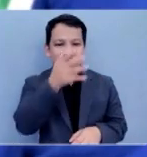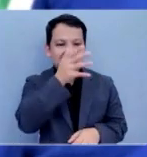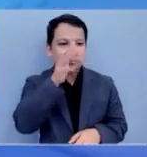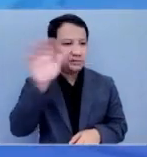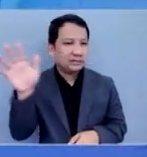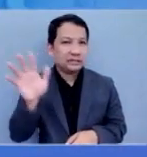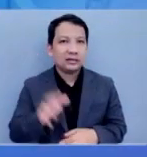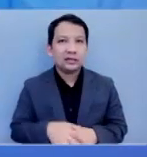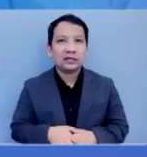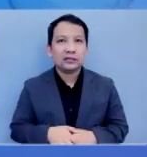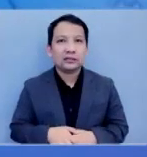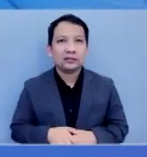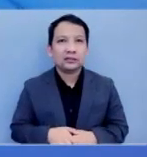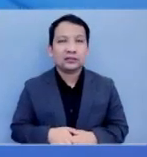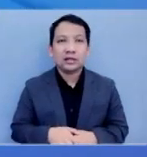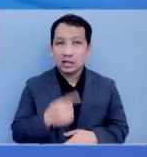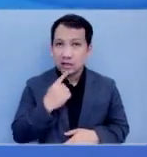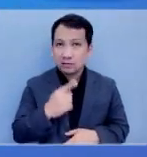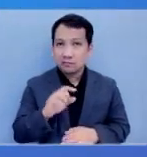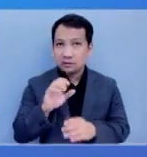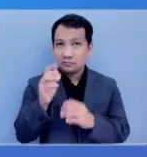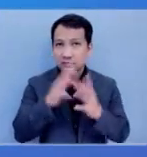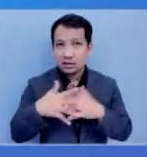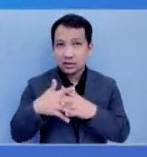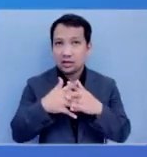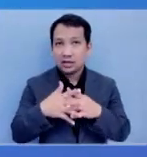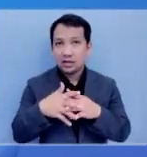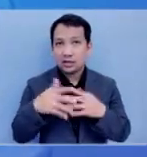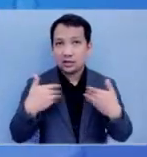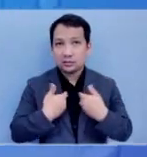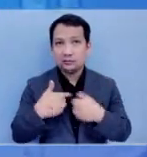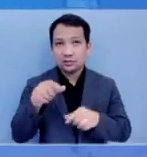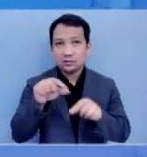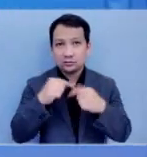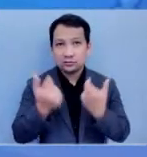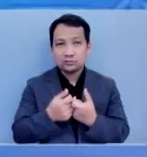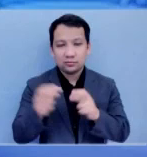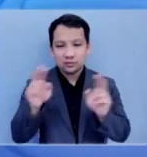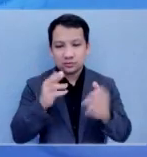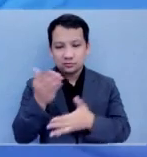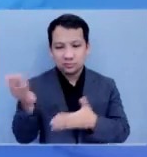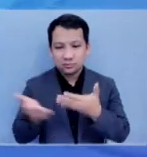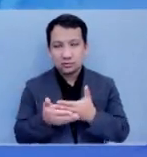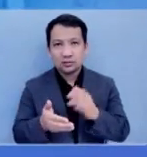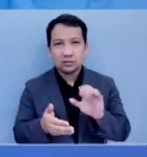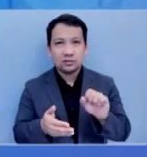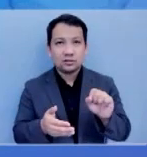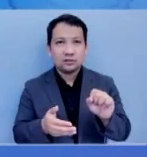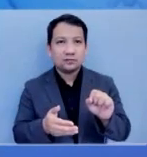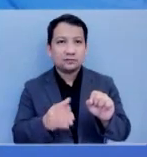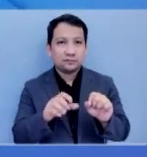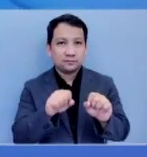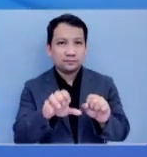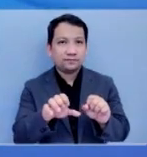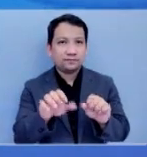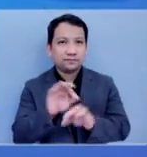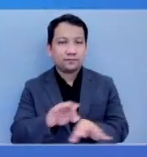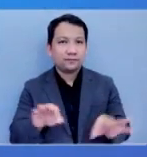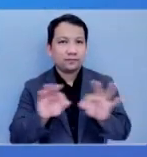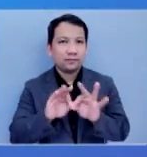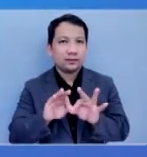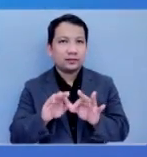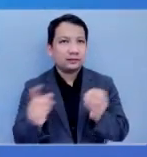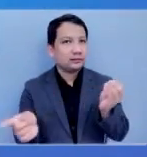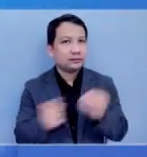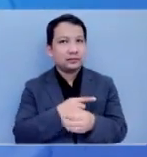pakialam. Kinundi na ng ilang animal groups ang ginawa ng guard at handa silang magsampa ng kaso. Dahil sa insidente, tinanggal